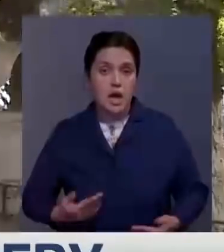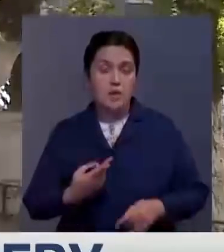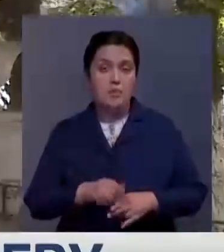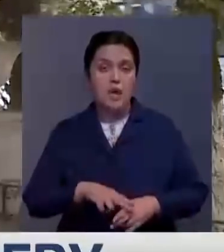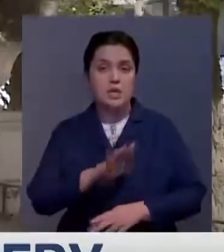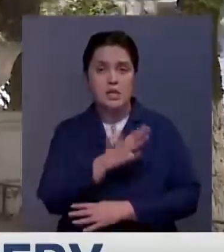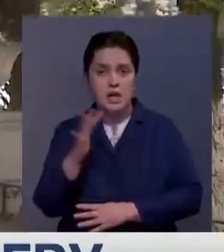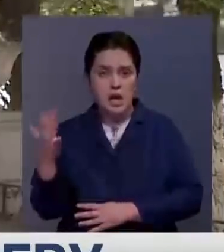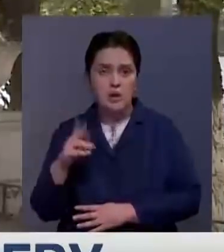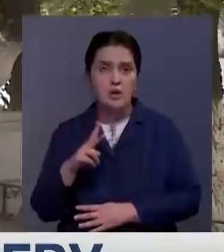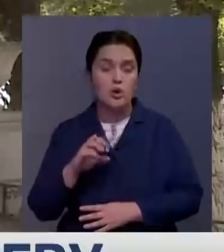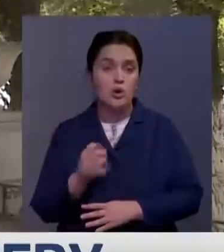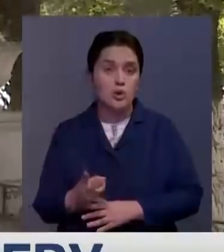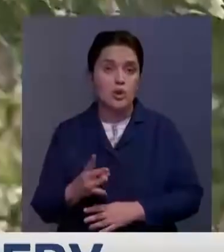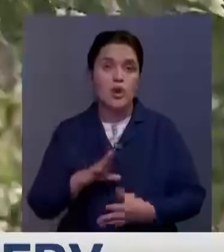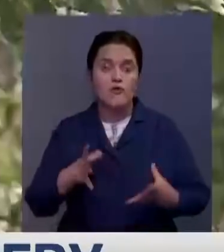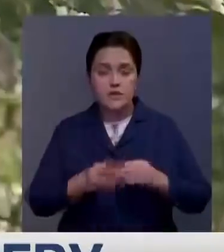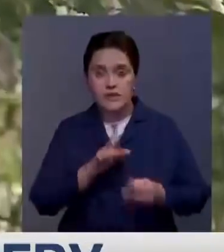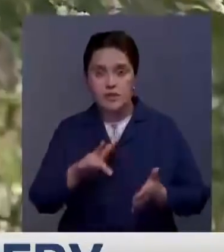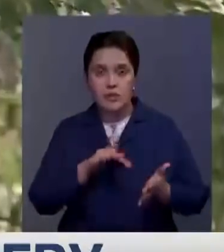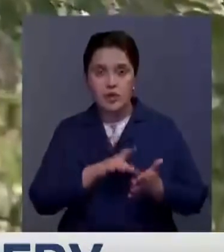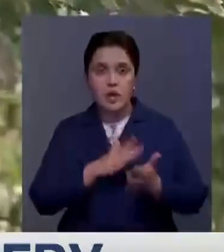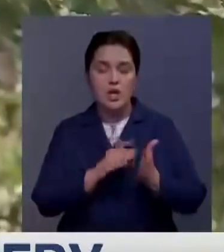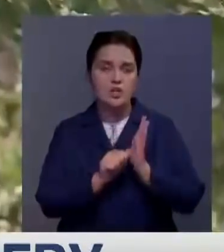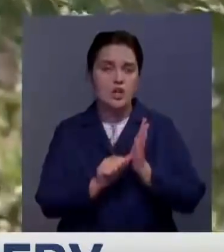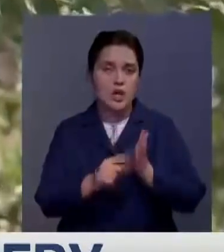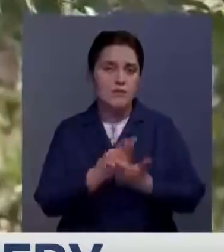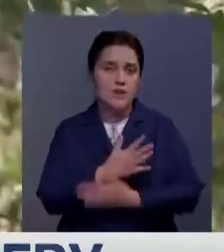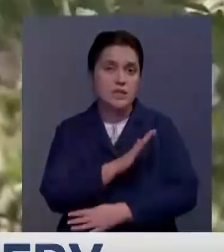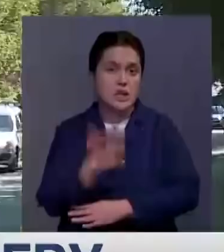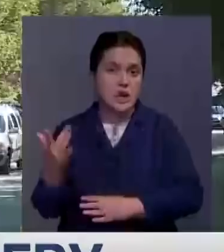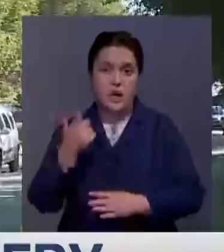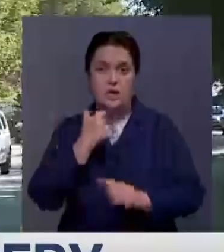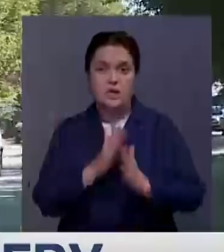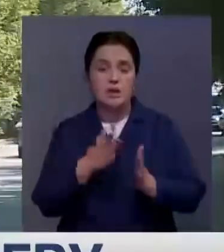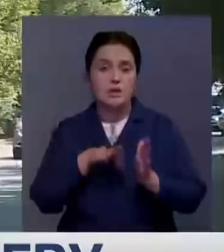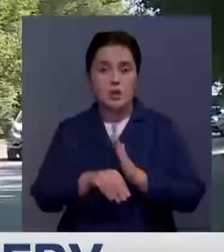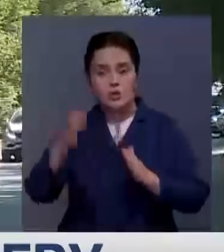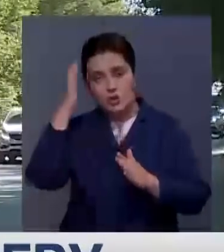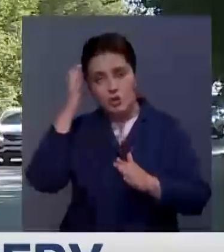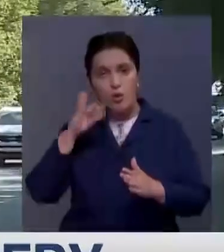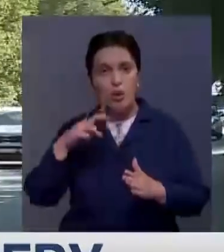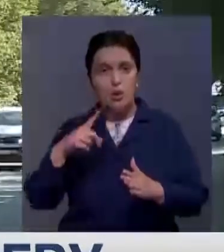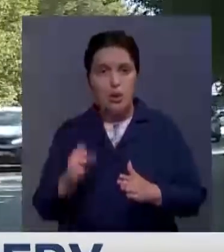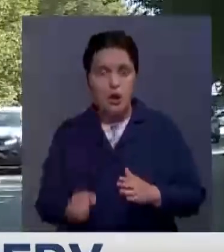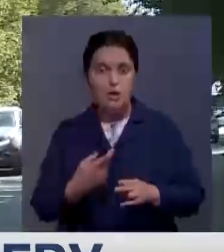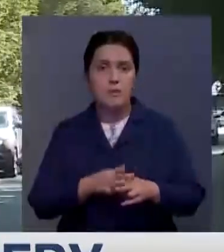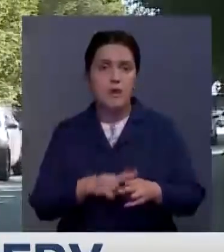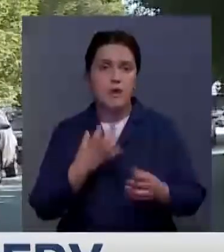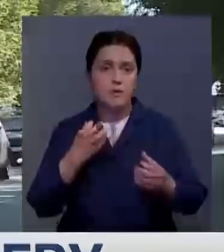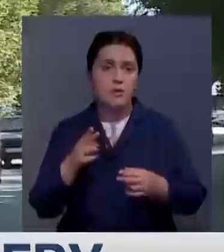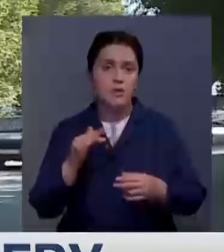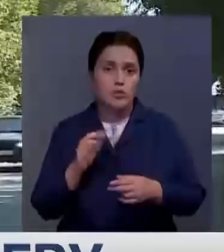и клен. А всего в городе растут почти 60 видов деревьев, в том числе и краснокнижные, черная ольха, дикорастущий абрикос и